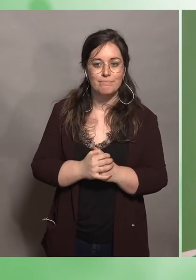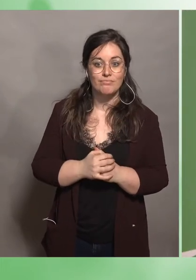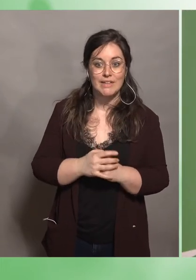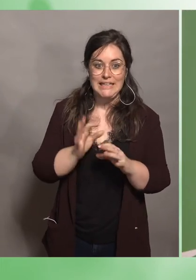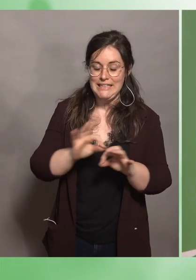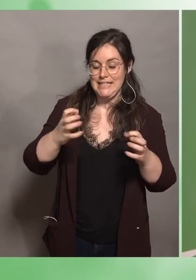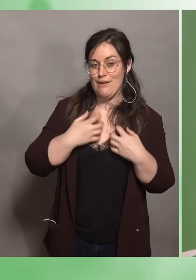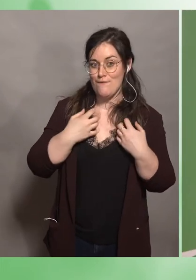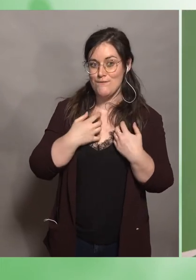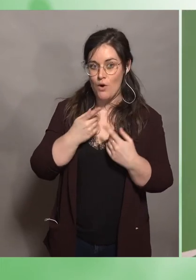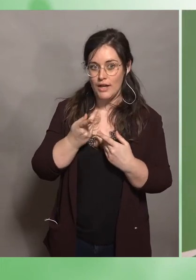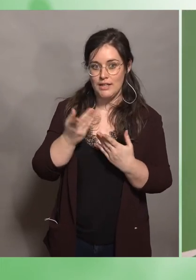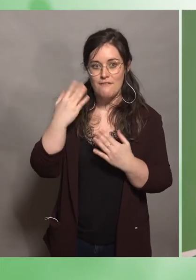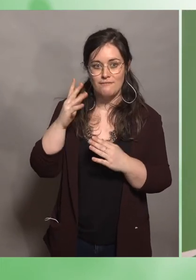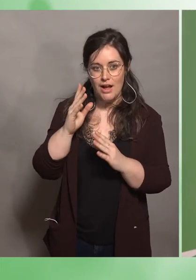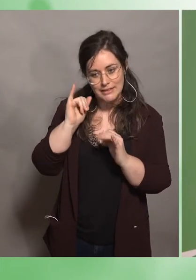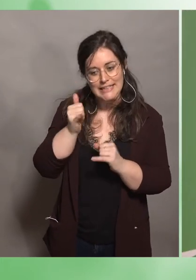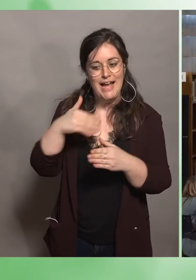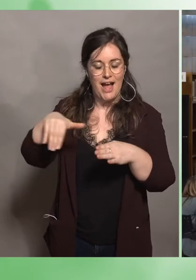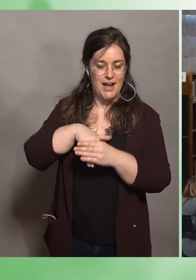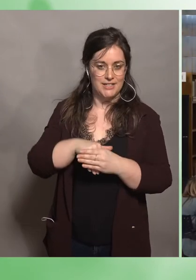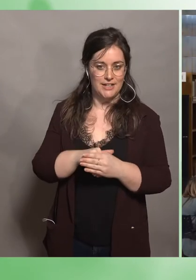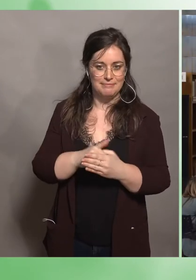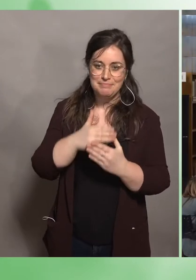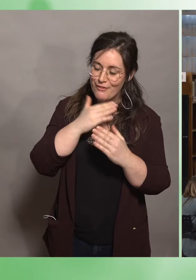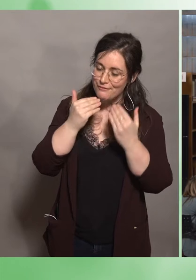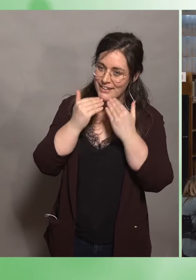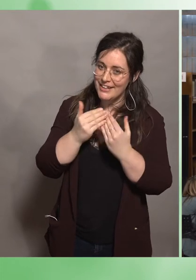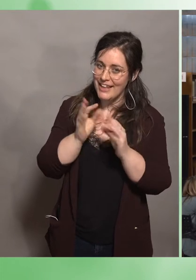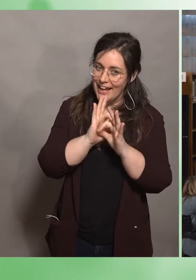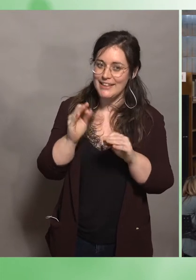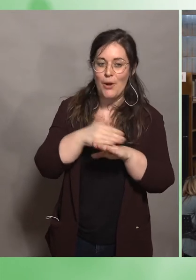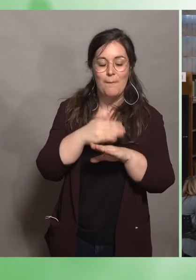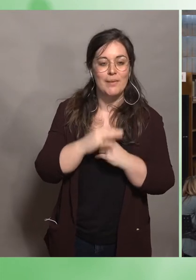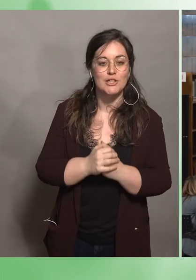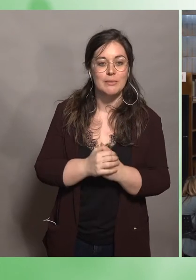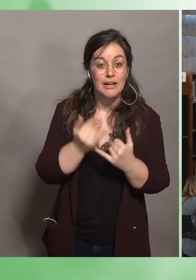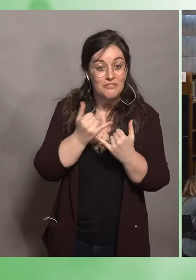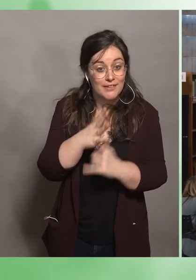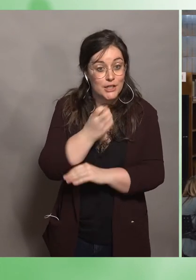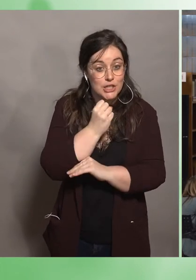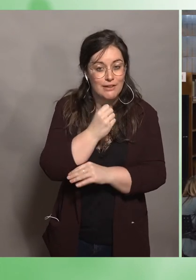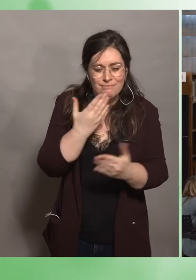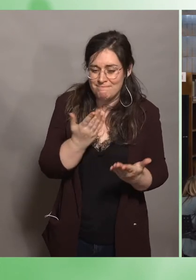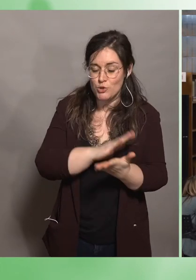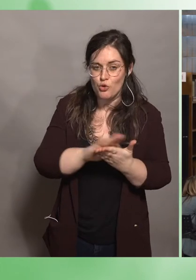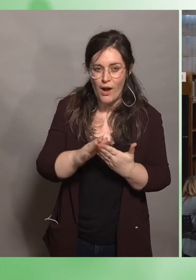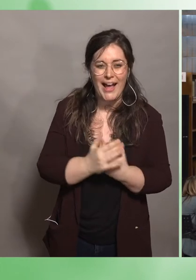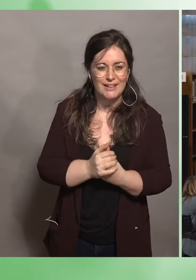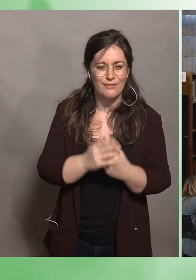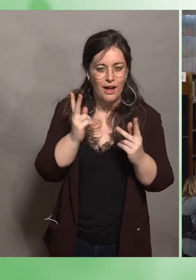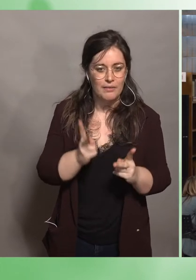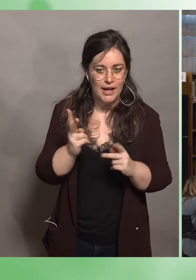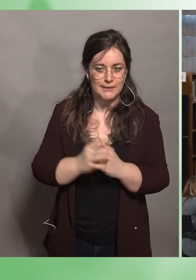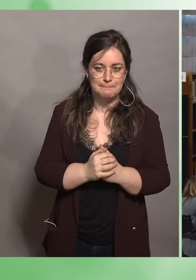dann eine Zusage erhalten habe. Vielen Dank für das ganz konkrete Beispiel. Wie es denn gelingt, so einfach es nämlich auch sein